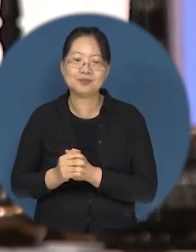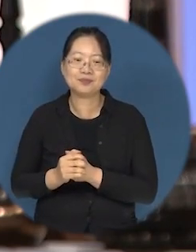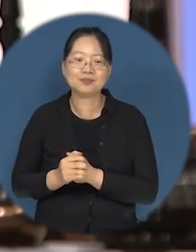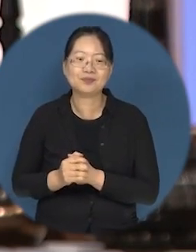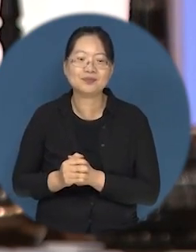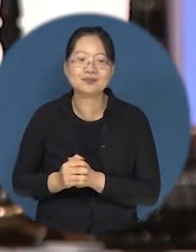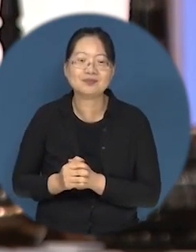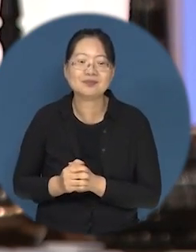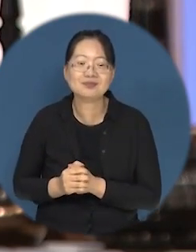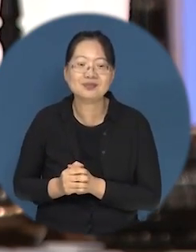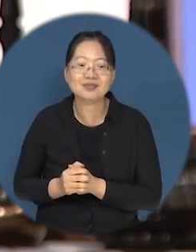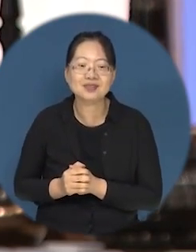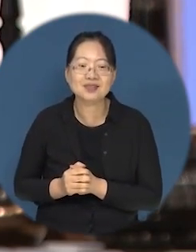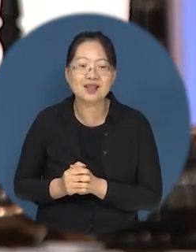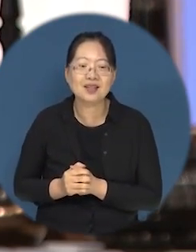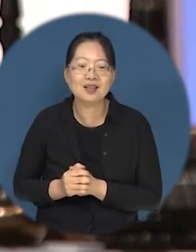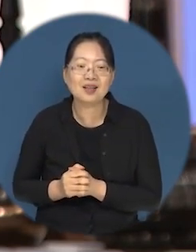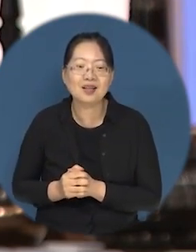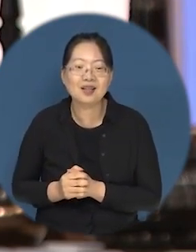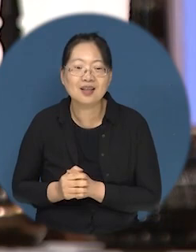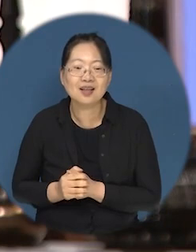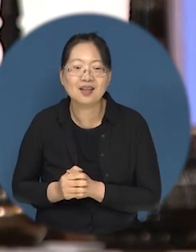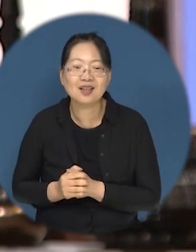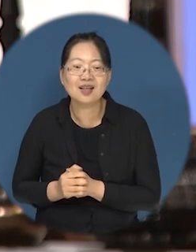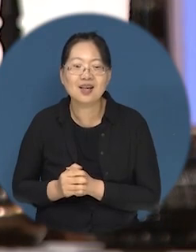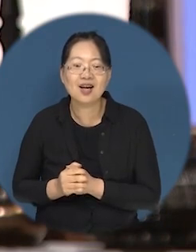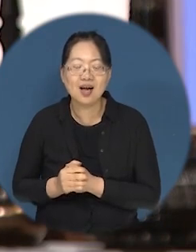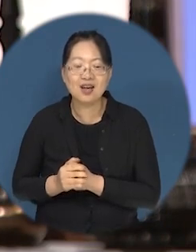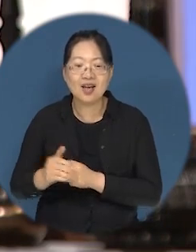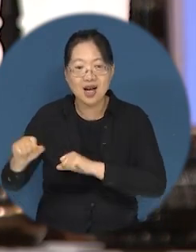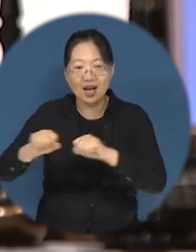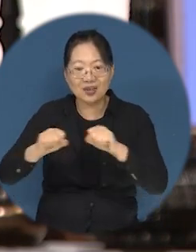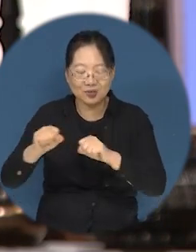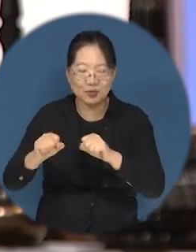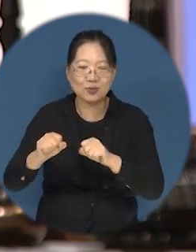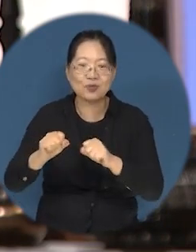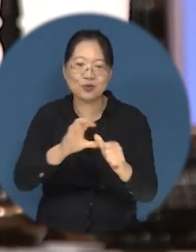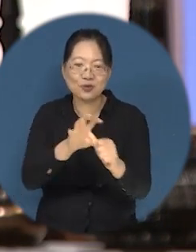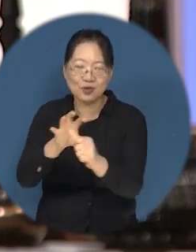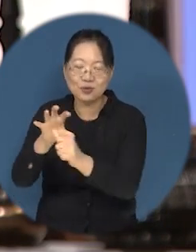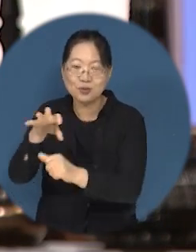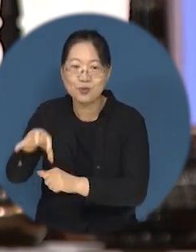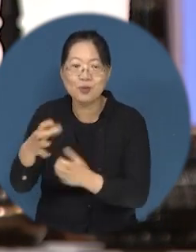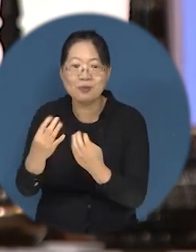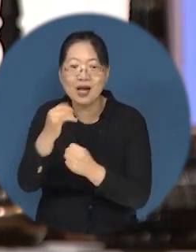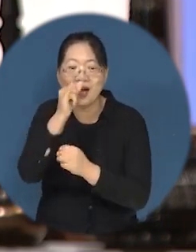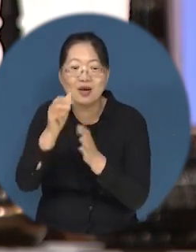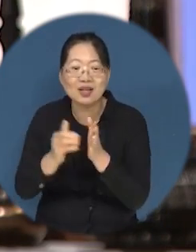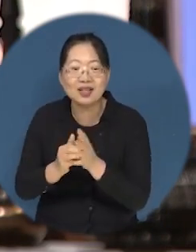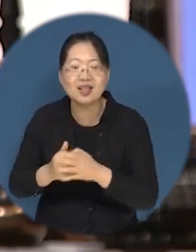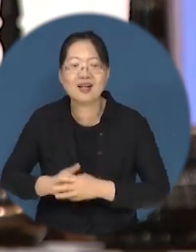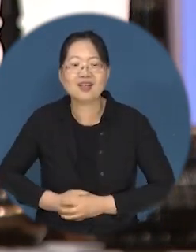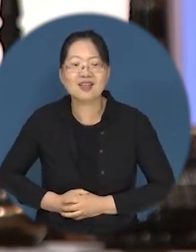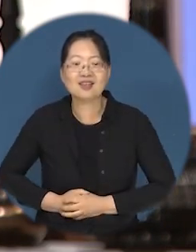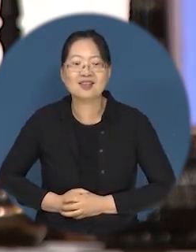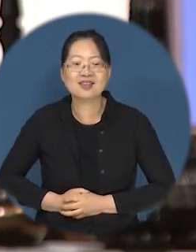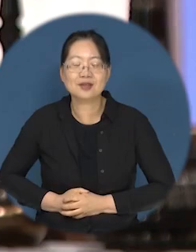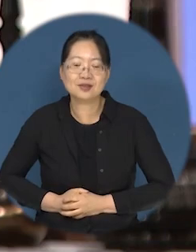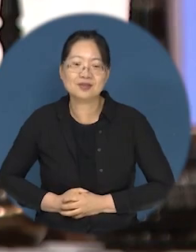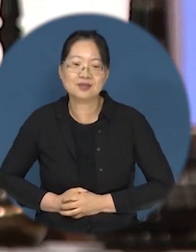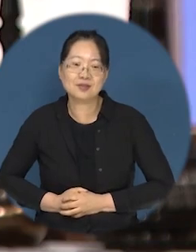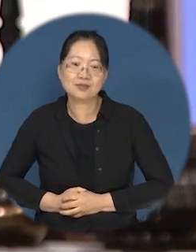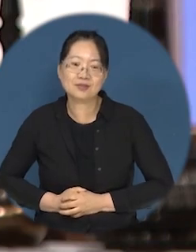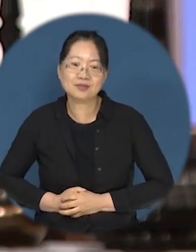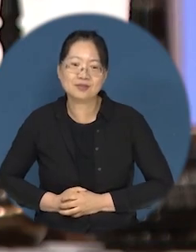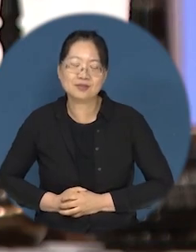ESG 활동으로 공급되는 그런 시설들도 되게 많이 있습니다. 그래요? 예, 그래서 학원 같은 데가 여기저기에 그런 그 별별